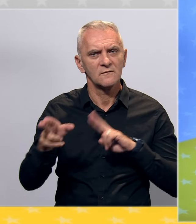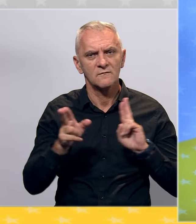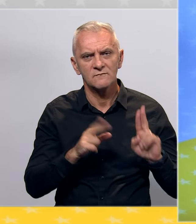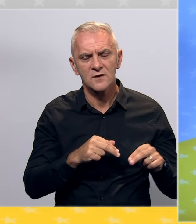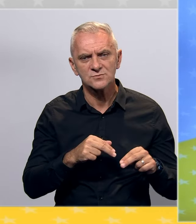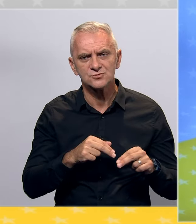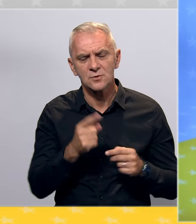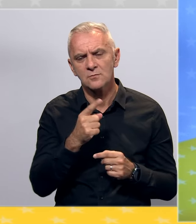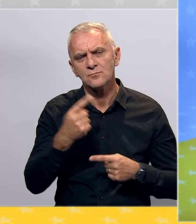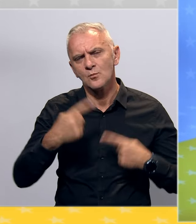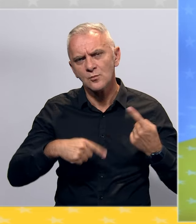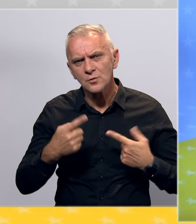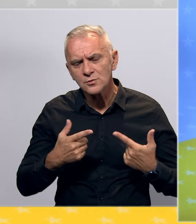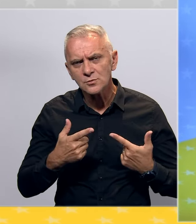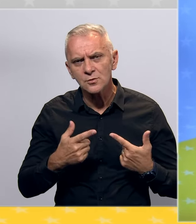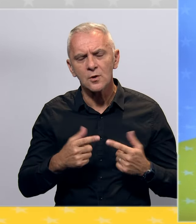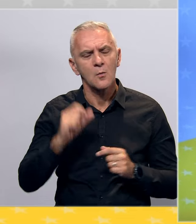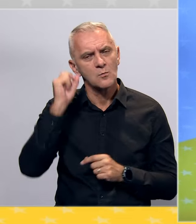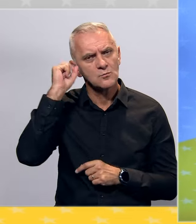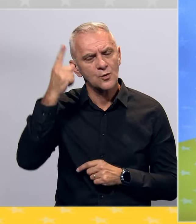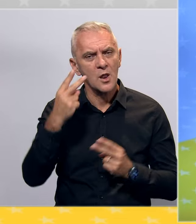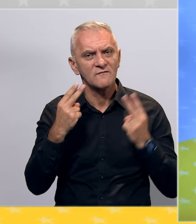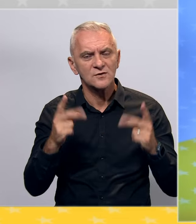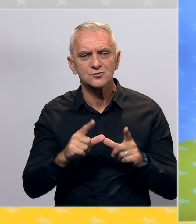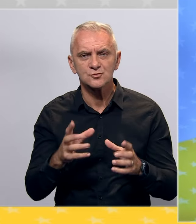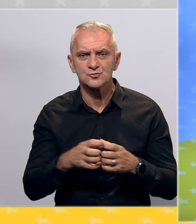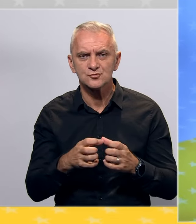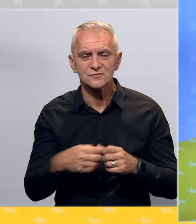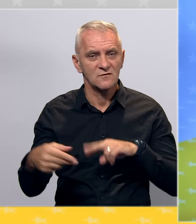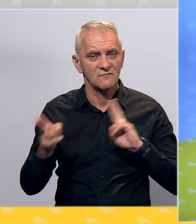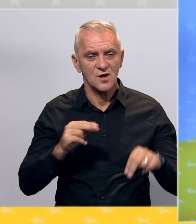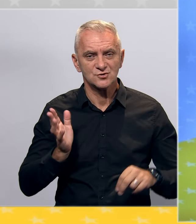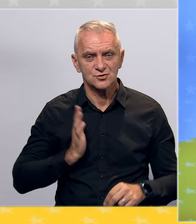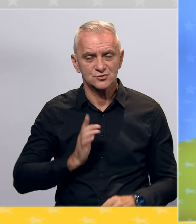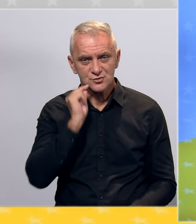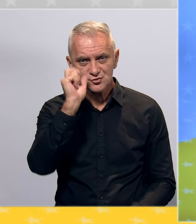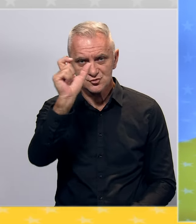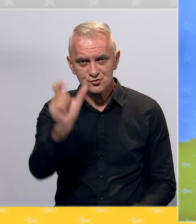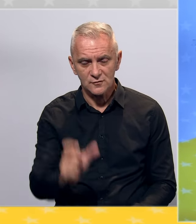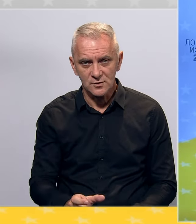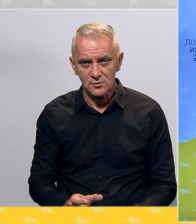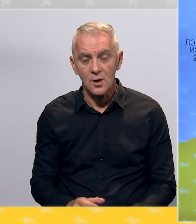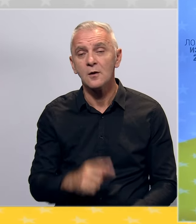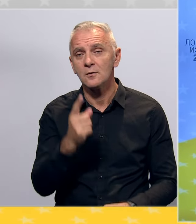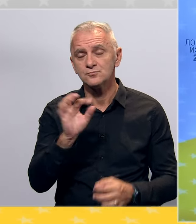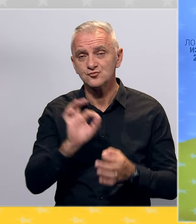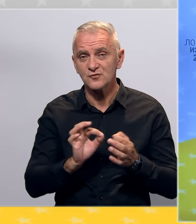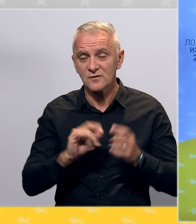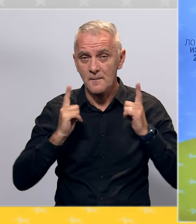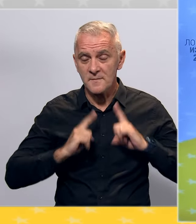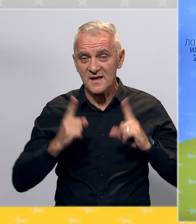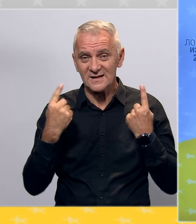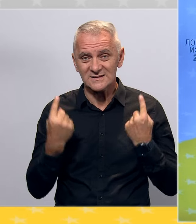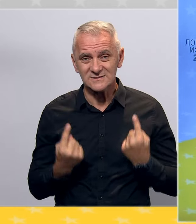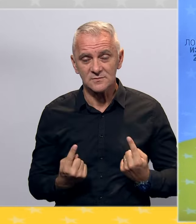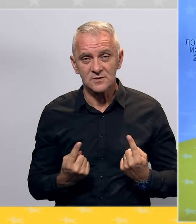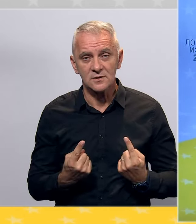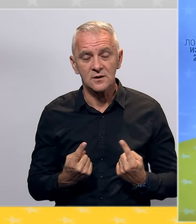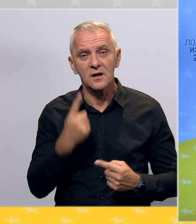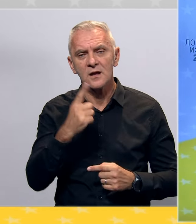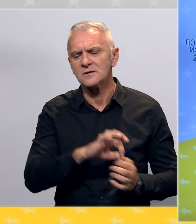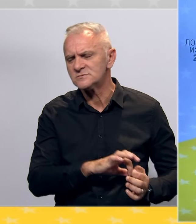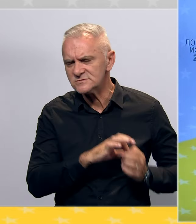u politiku, za obnovu moralnih vrijednosti u društvu, za vraćanje dostojanstva čovjeku, za očuvanje mira i stabilnosti i za